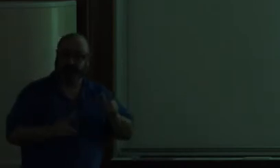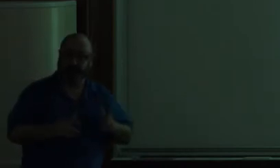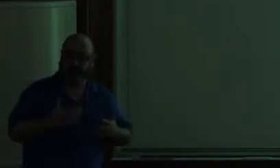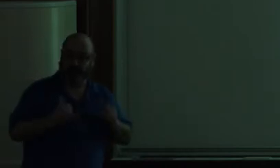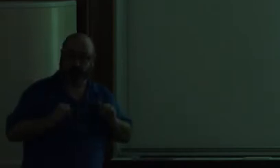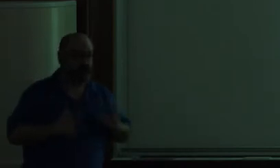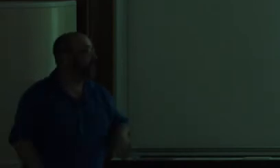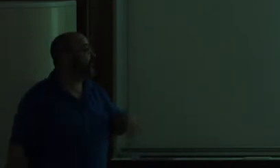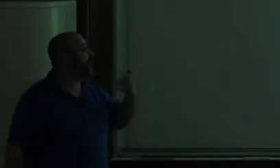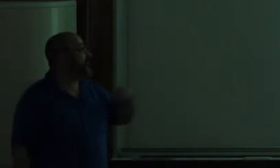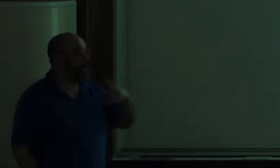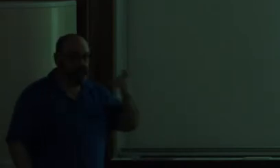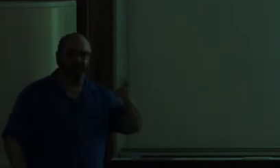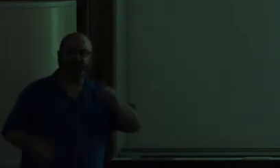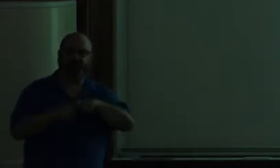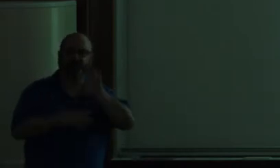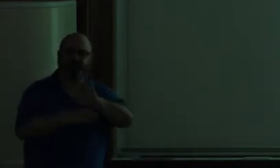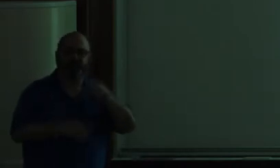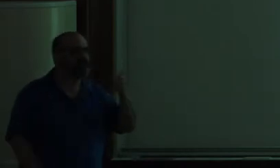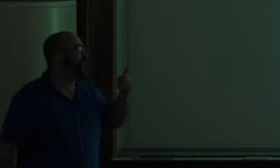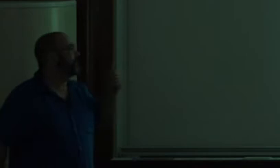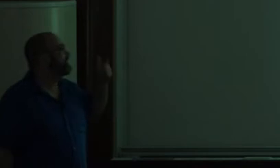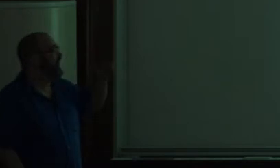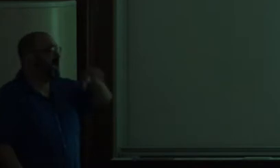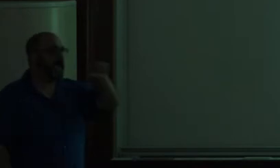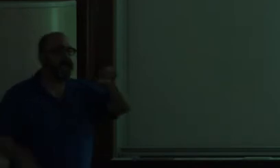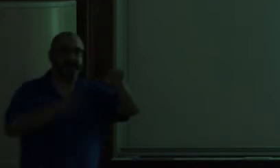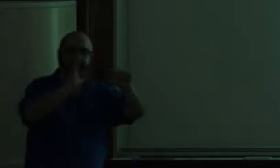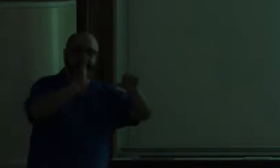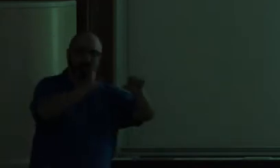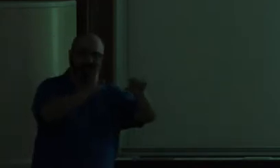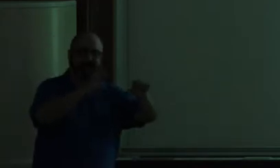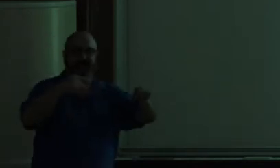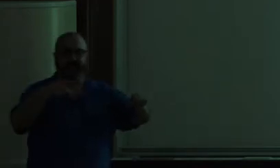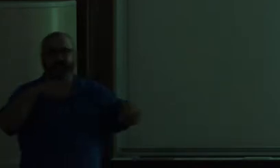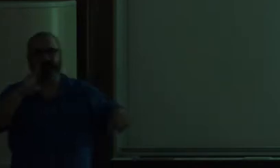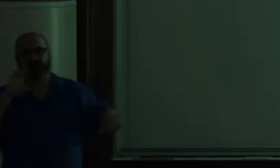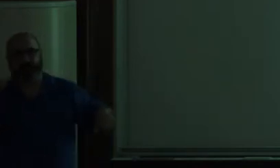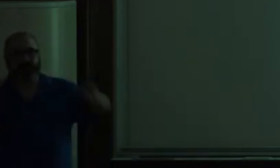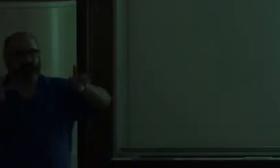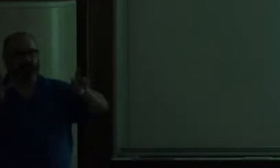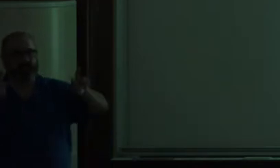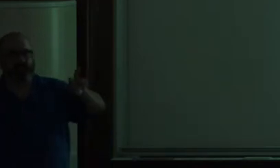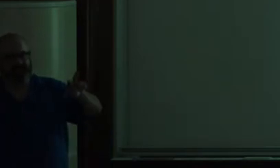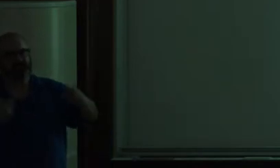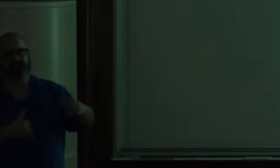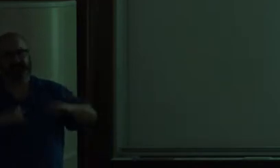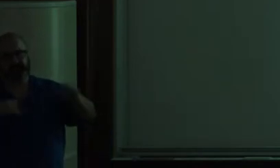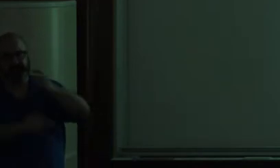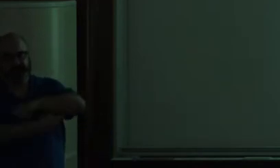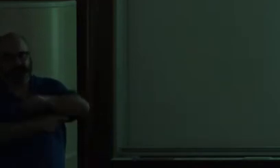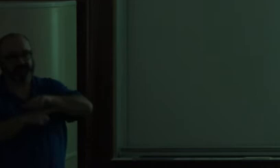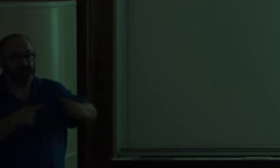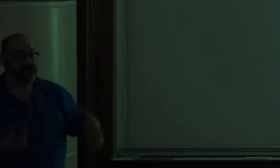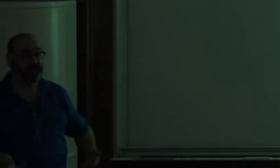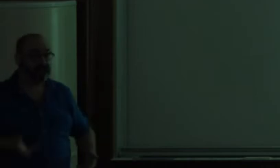cool. C'est aussi ce fameux truc qu'on vous montre, on peut vous dire, regardez, A et B égale B et A, on inverse deux variables, regardez comme Python est trop puissant.